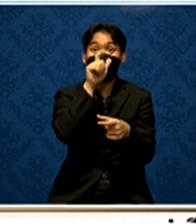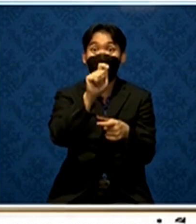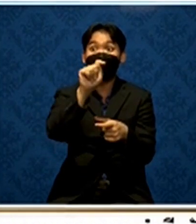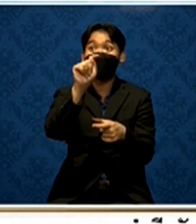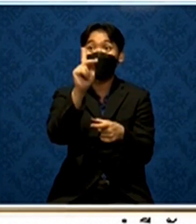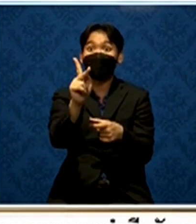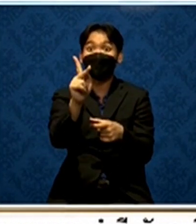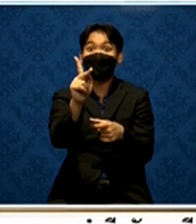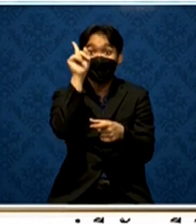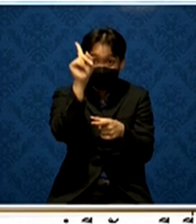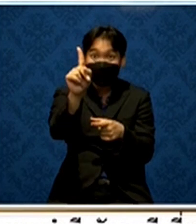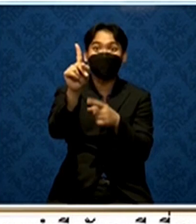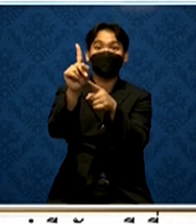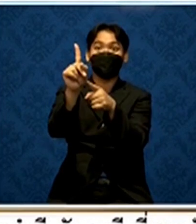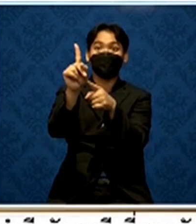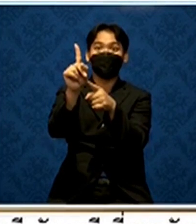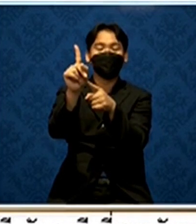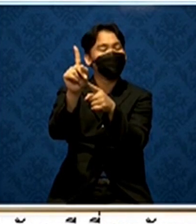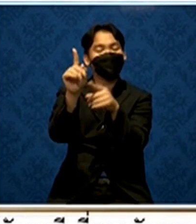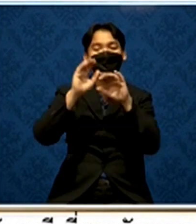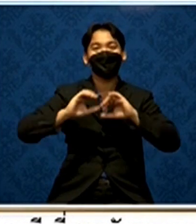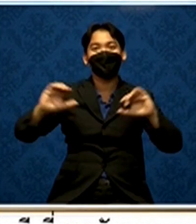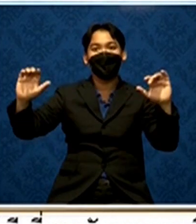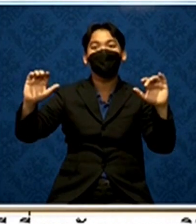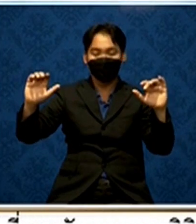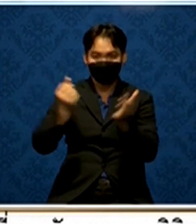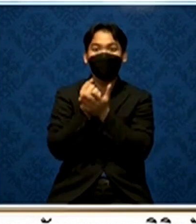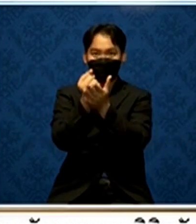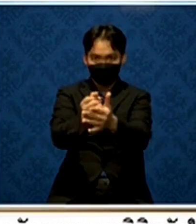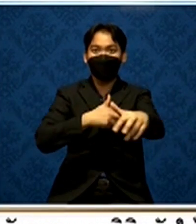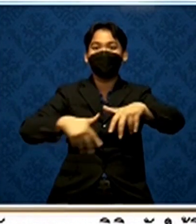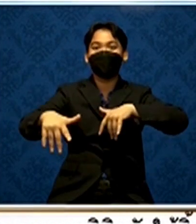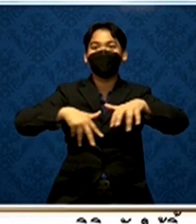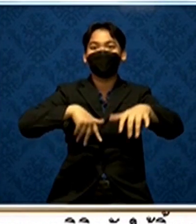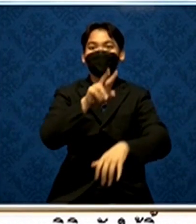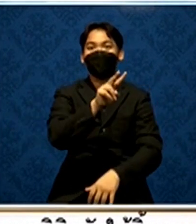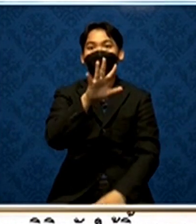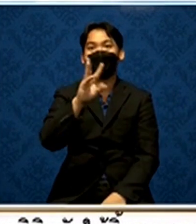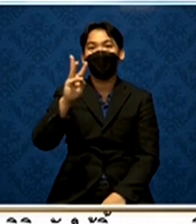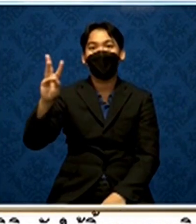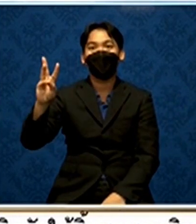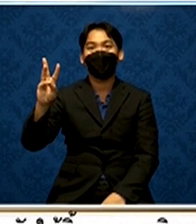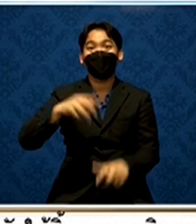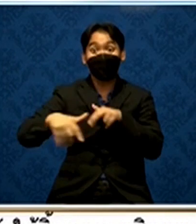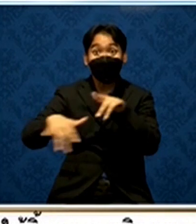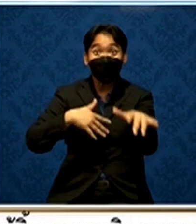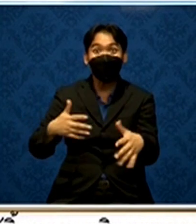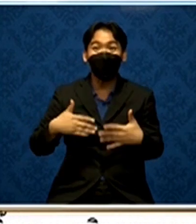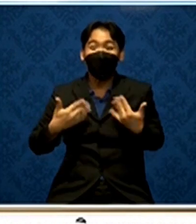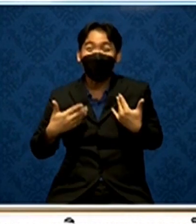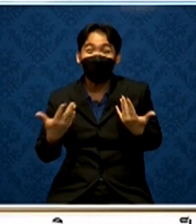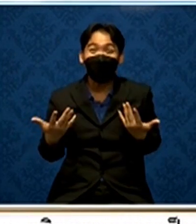นี่คือสิ่งที่รัฐให้กับประชาชนในปี2566เราไม่ควรดีใจครับกับสิ่งที่เพิ่ม